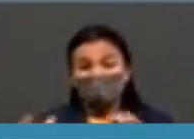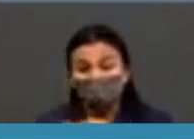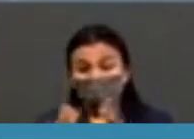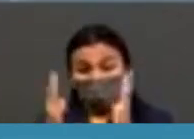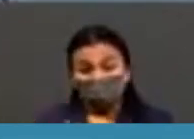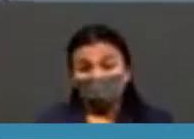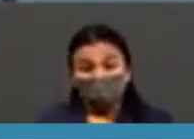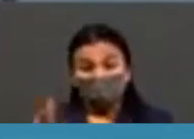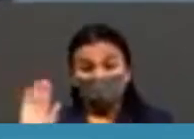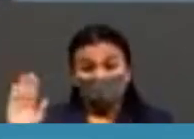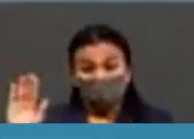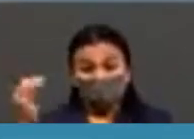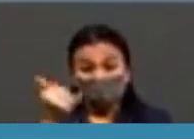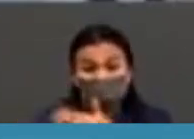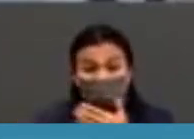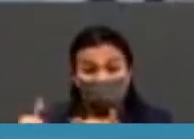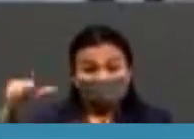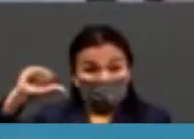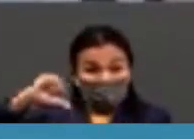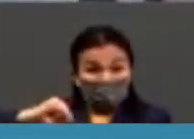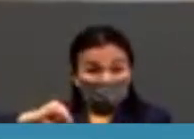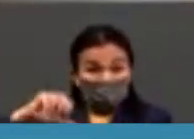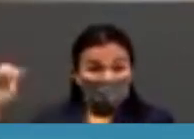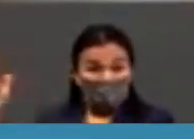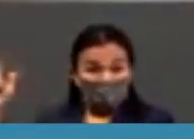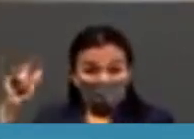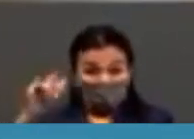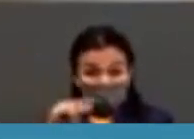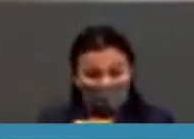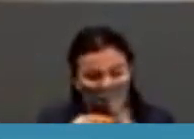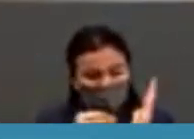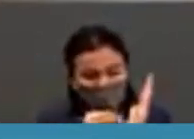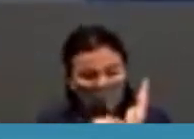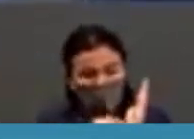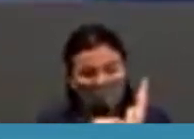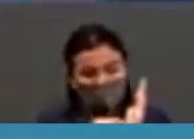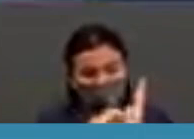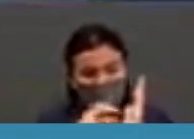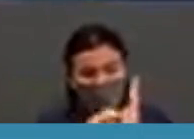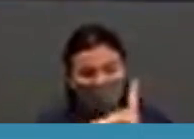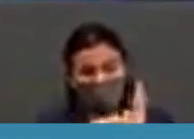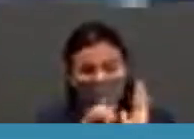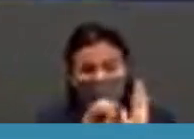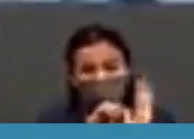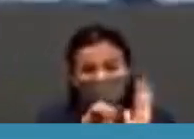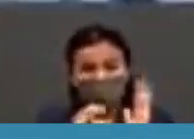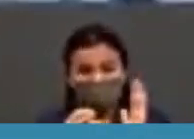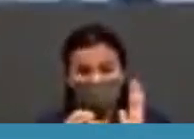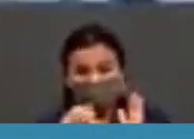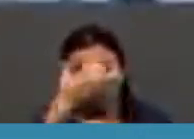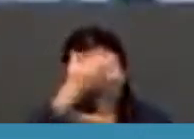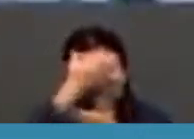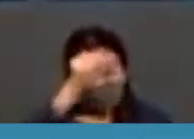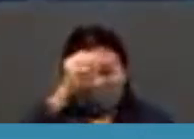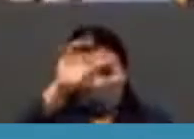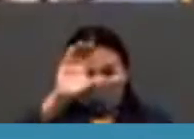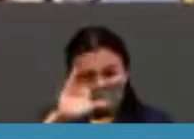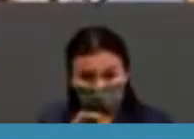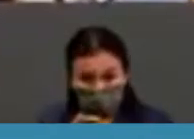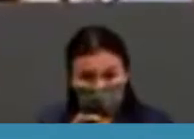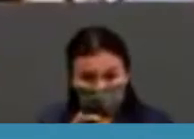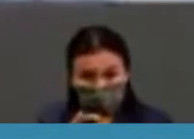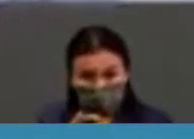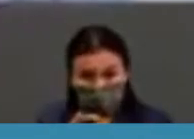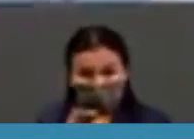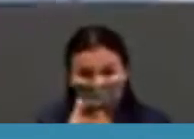อุตสาหกรรม Medical Care อุตสาหกรรมน้ำมันและปิโตรเคมีรวมถึงอุตสาหกรรมการก่อสร้างและวัสดุก่อสร้างโดยถือเป็นผลพวง